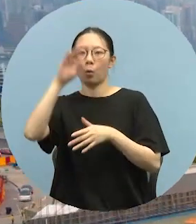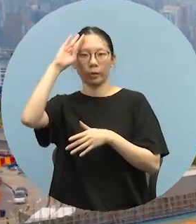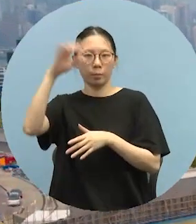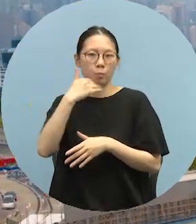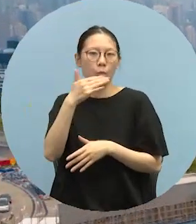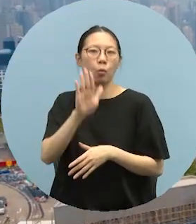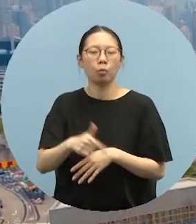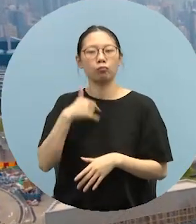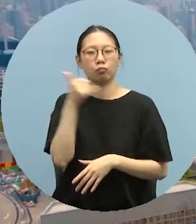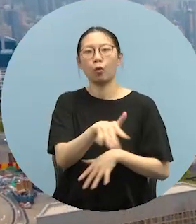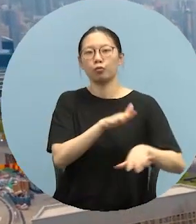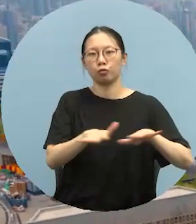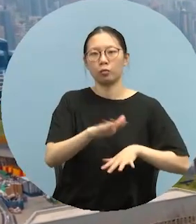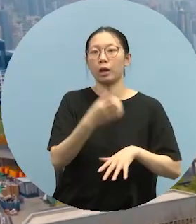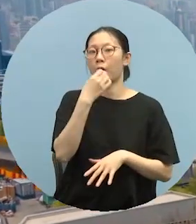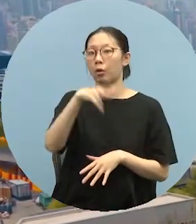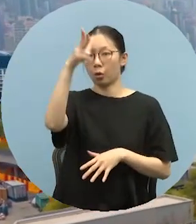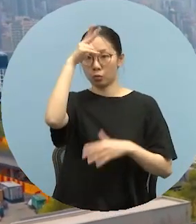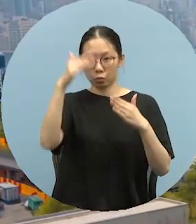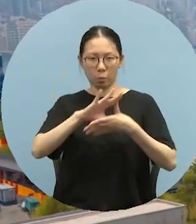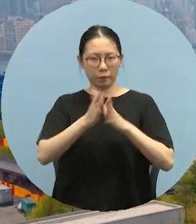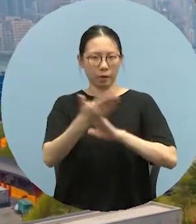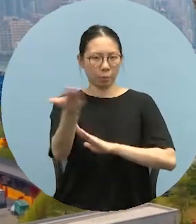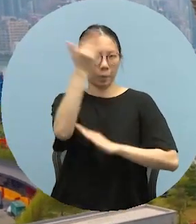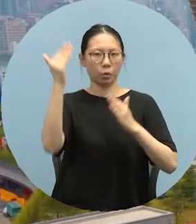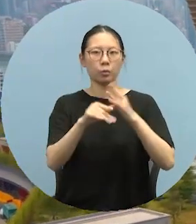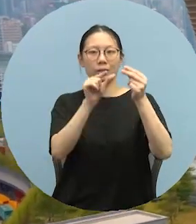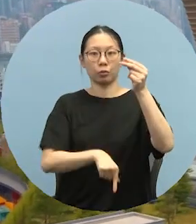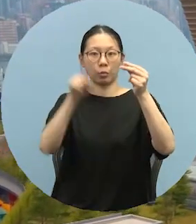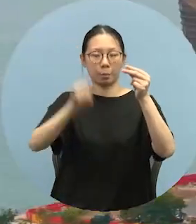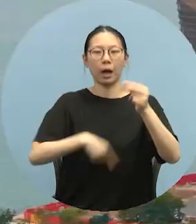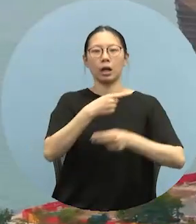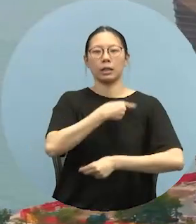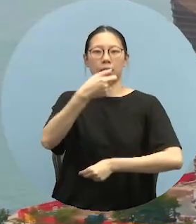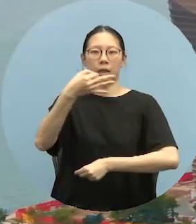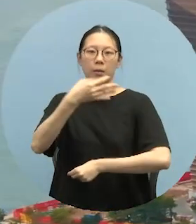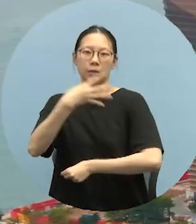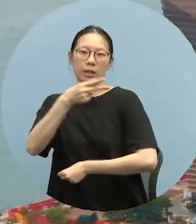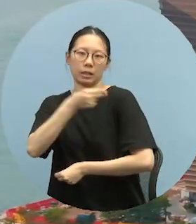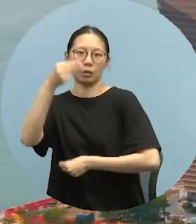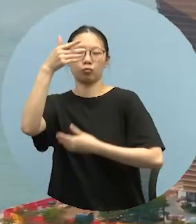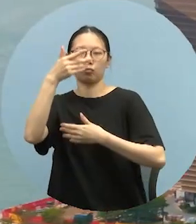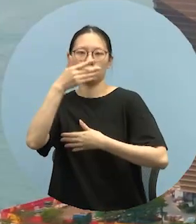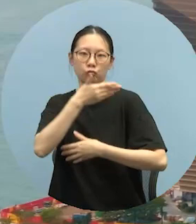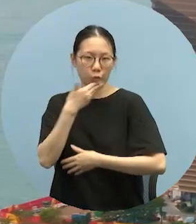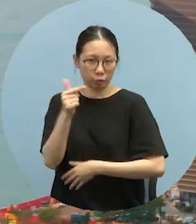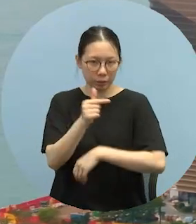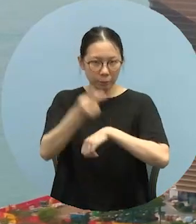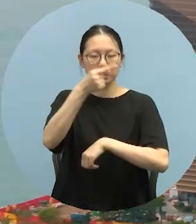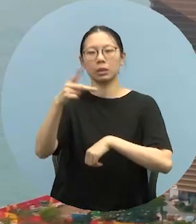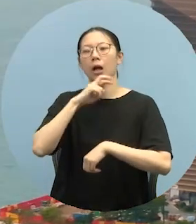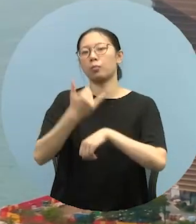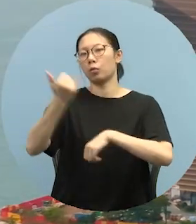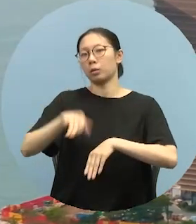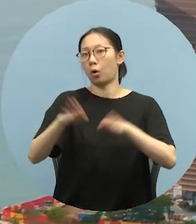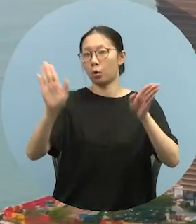香港故宫文化博物馆7月2日起，逢星期一、三、四日朝早10点到下昼6点开放，